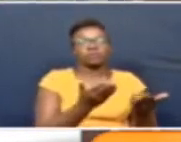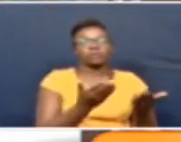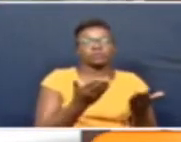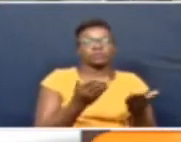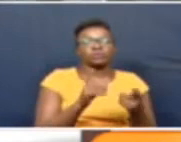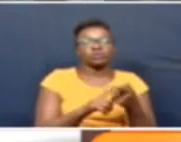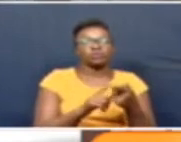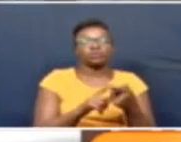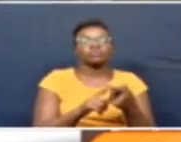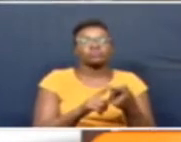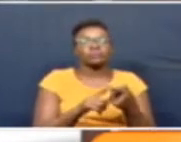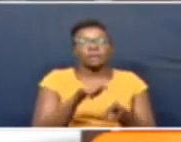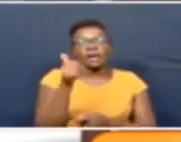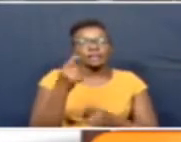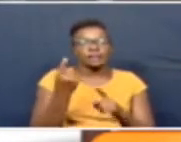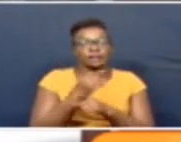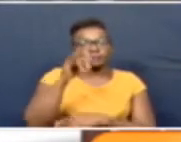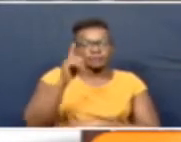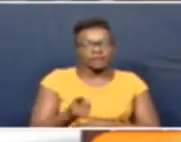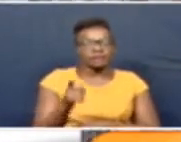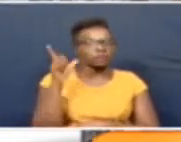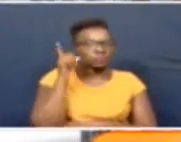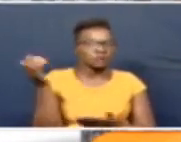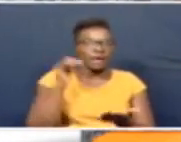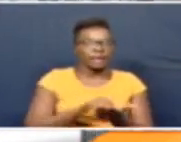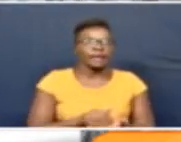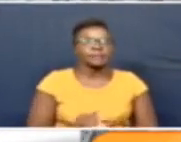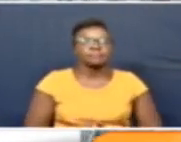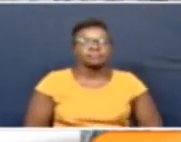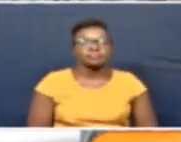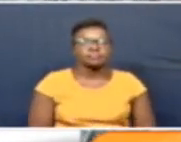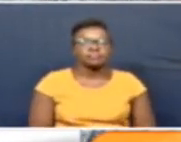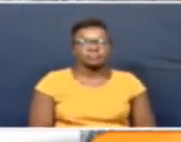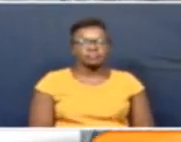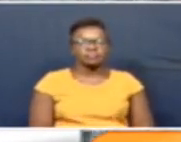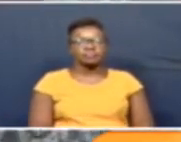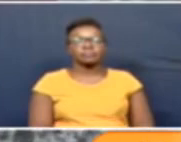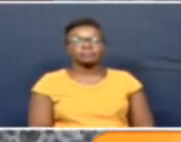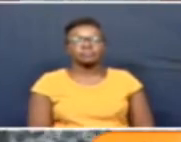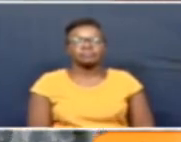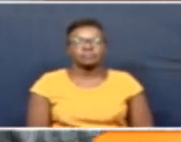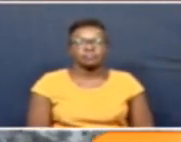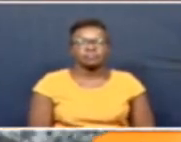jaji Jesse Lesit ili isikizwe upya. Ben Kirui, Citizen, Nipashe.